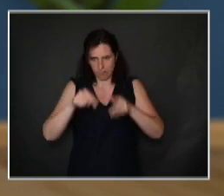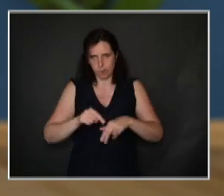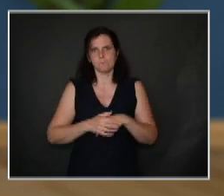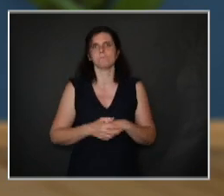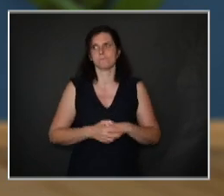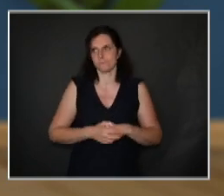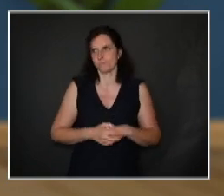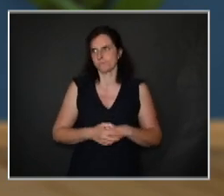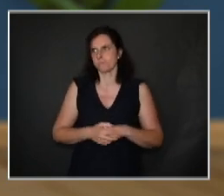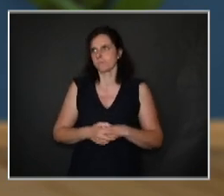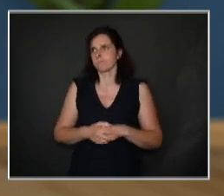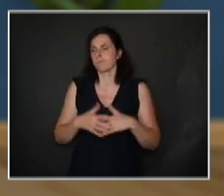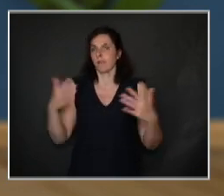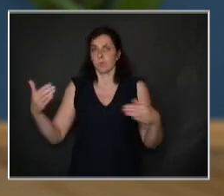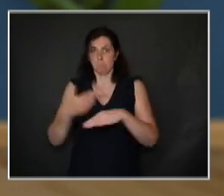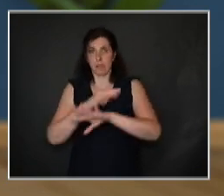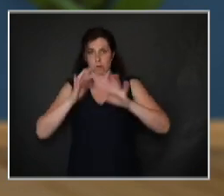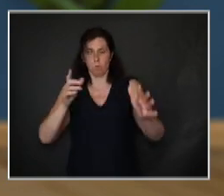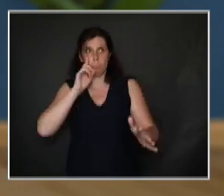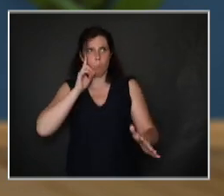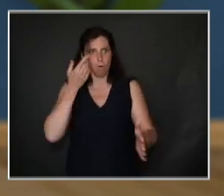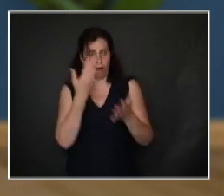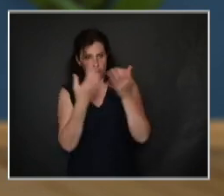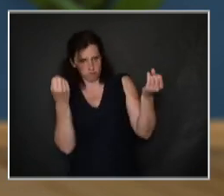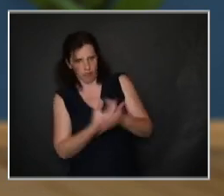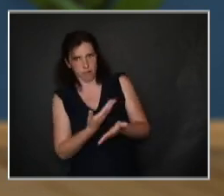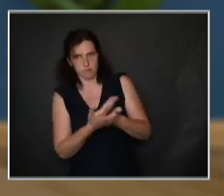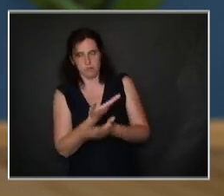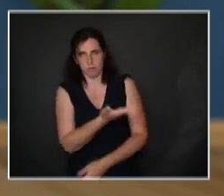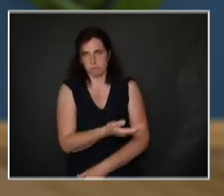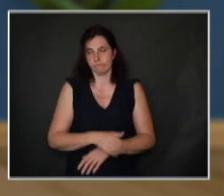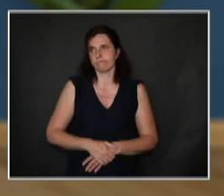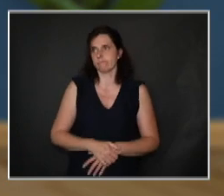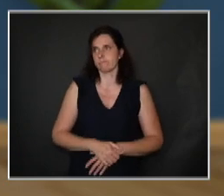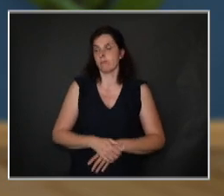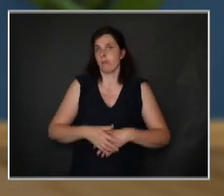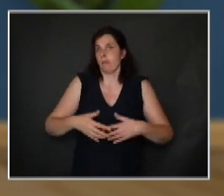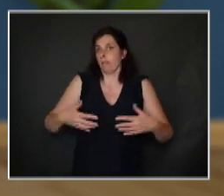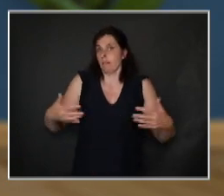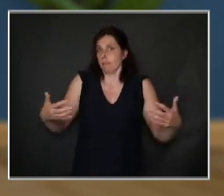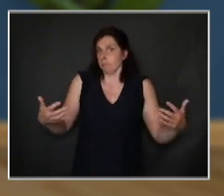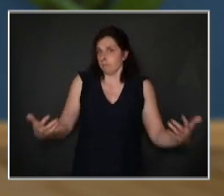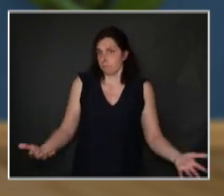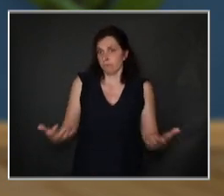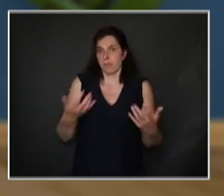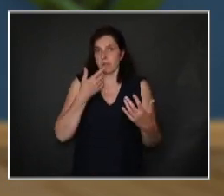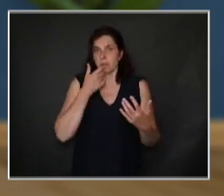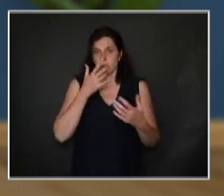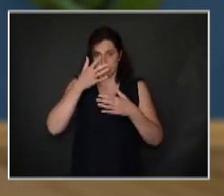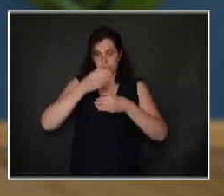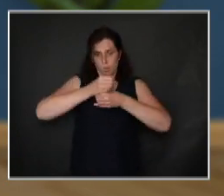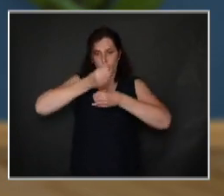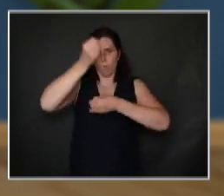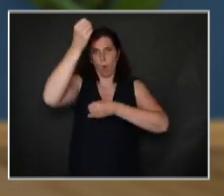par cette douleur-là. Alors, comment ça se passe? Pourquoi les gens font ça? Eh bien, c'est qu'au niveau, à l'intérieur de la